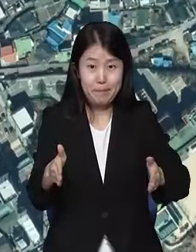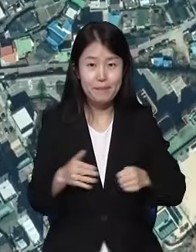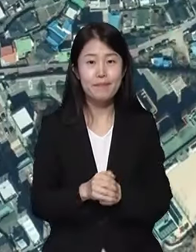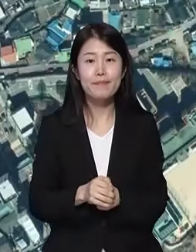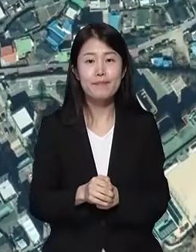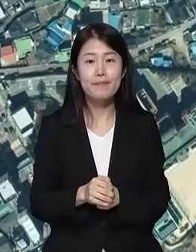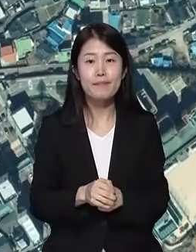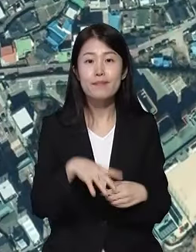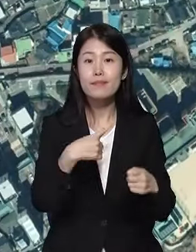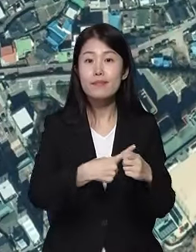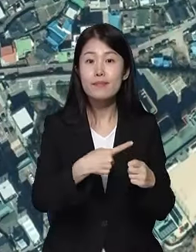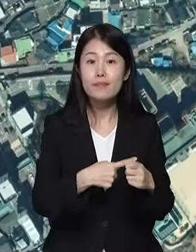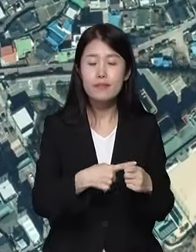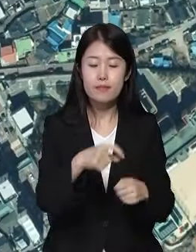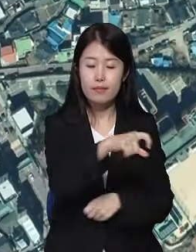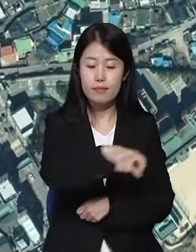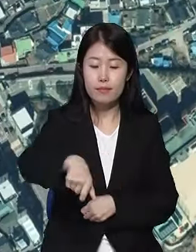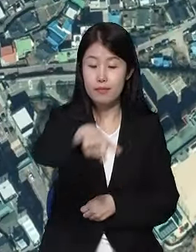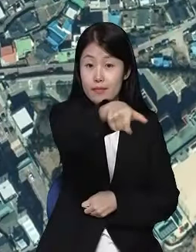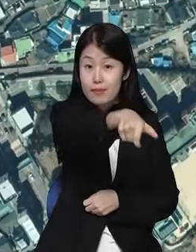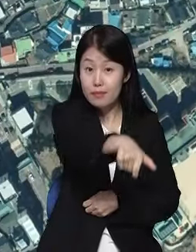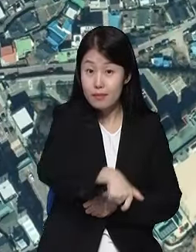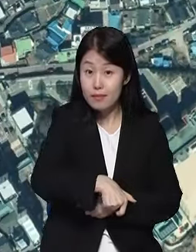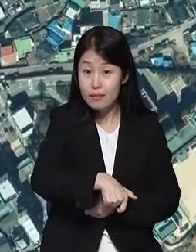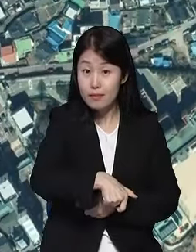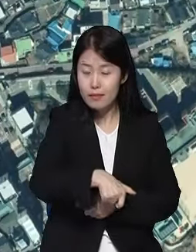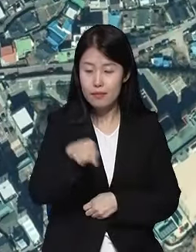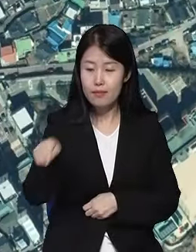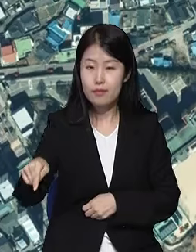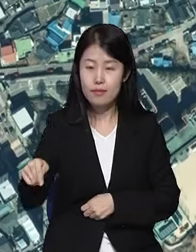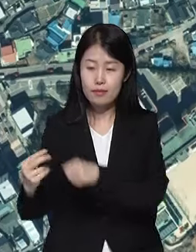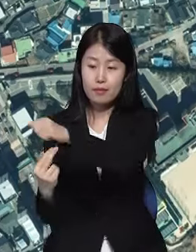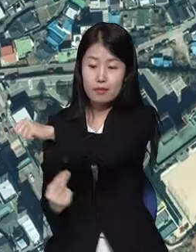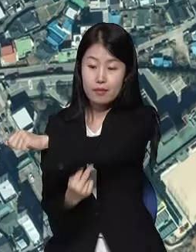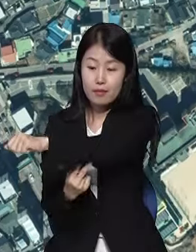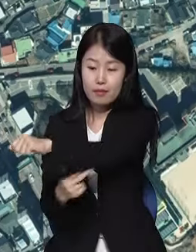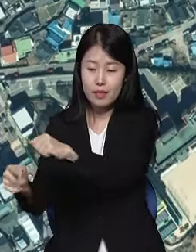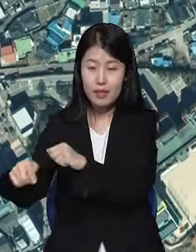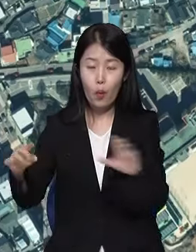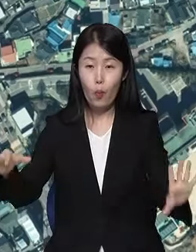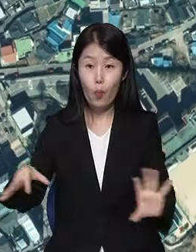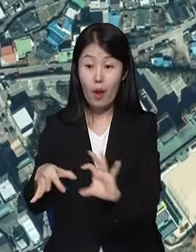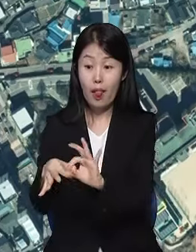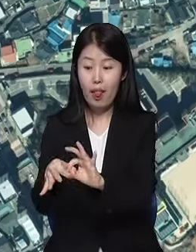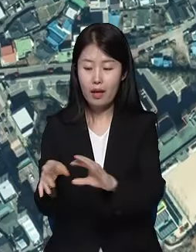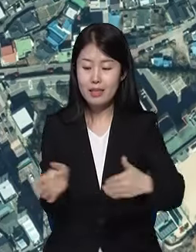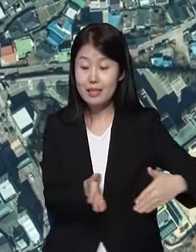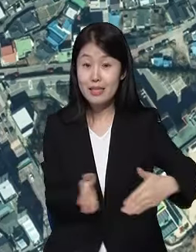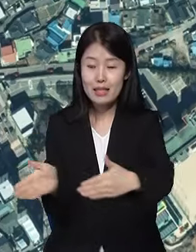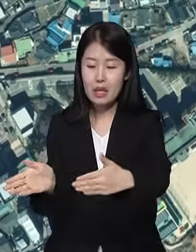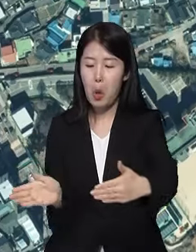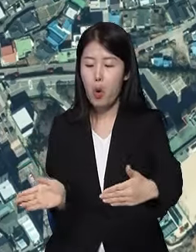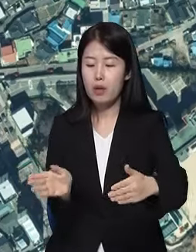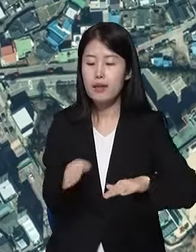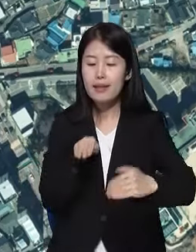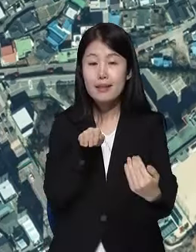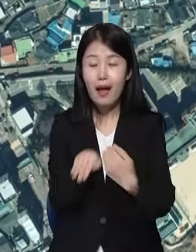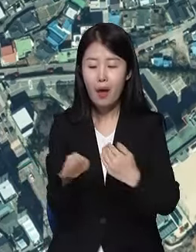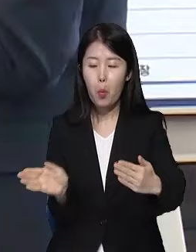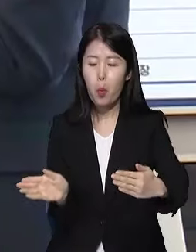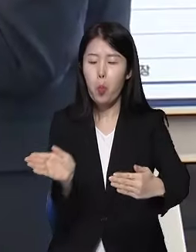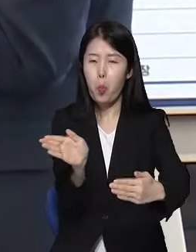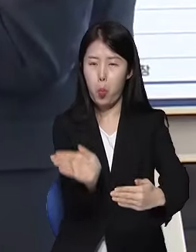1단계로 광천 사거리에서 광천 1교 6거리까지 400m 구간의 차로를 한 개 줄여 보행로를 늘린다는